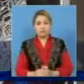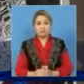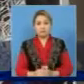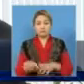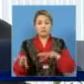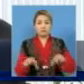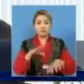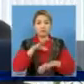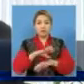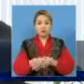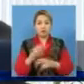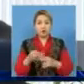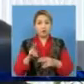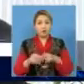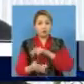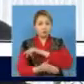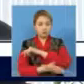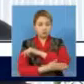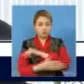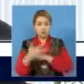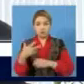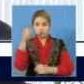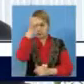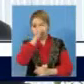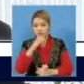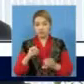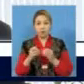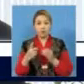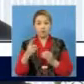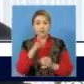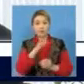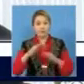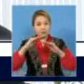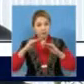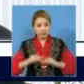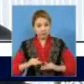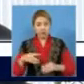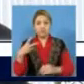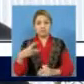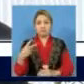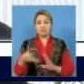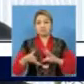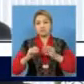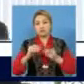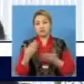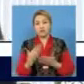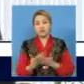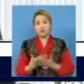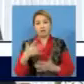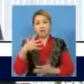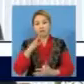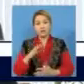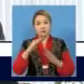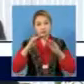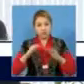жемқорлық қылмыстары осы соңғы 3 жылда 11% төмендеді, осы 20 жылдың қорытындысы бойынша 5%